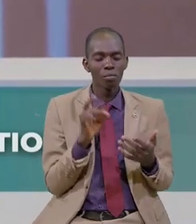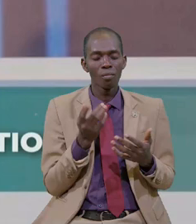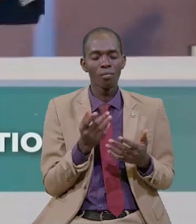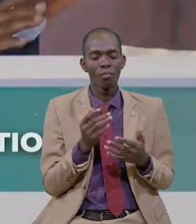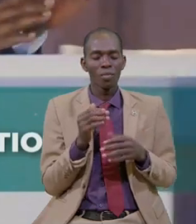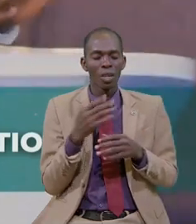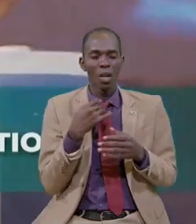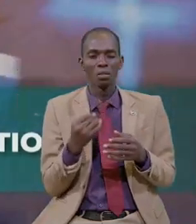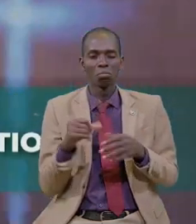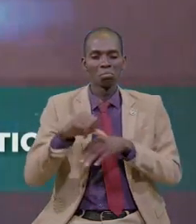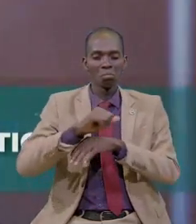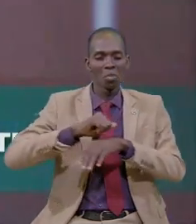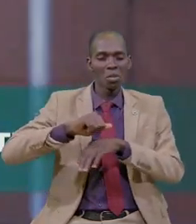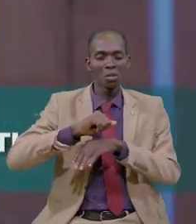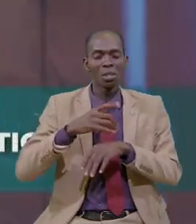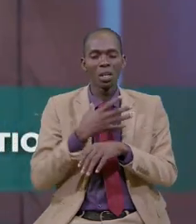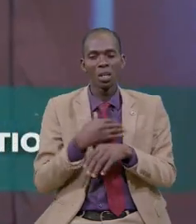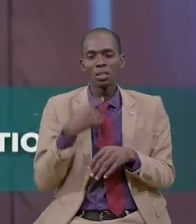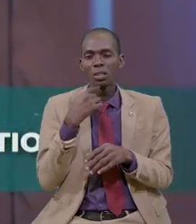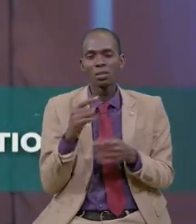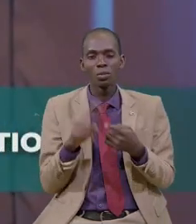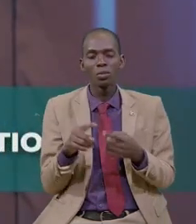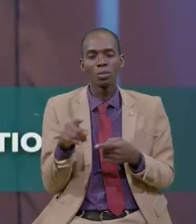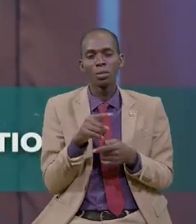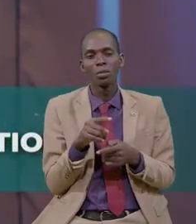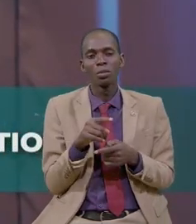envoyés et qu'il a oint. Et il les envoie.